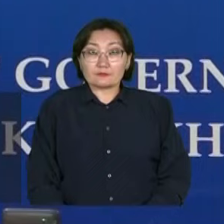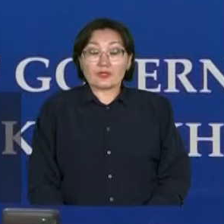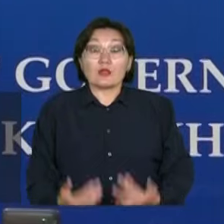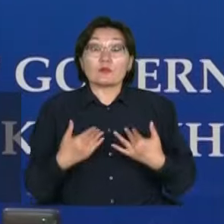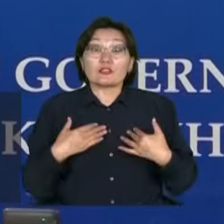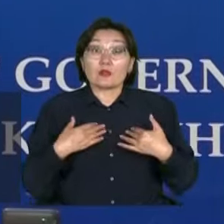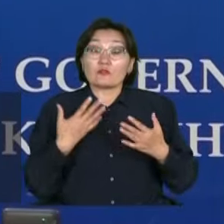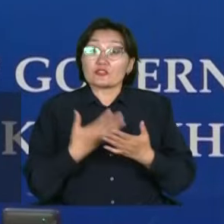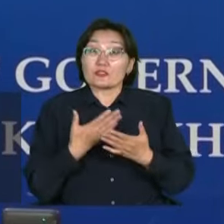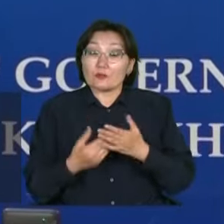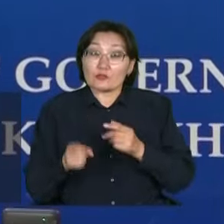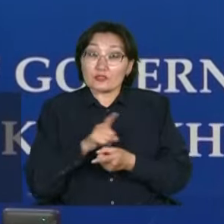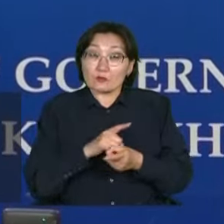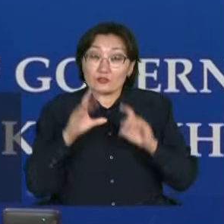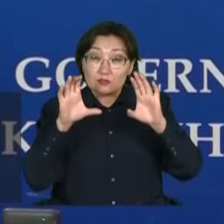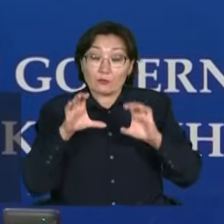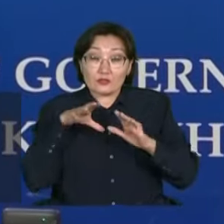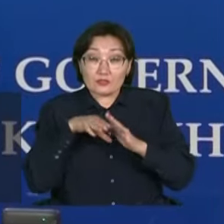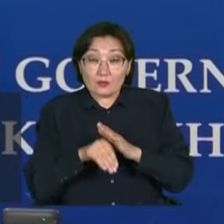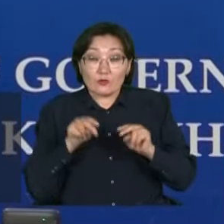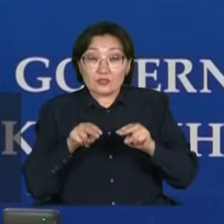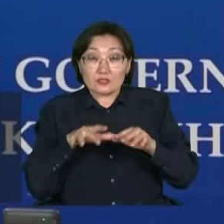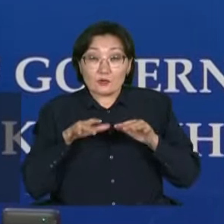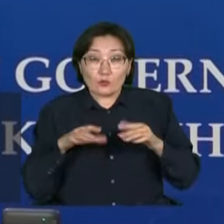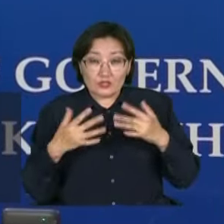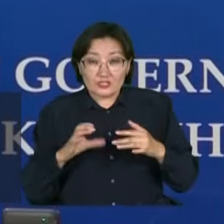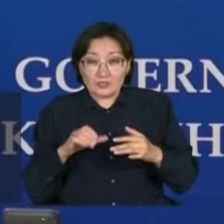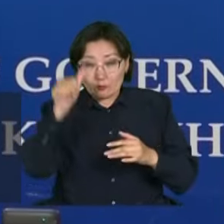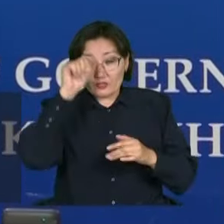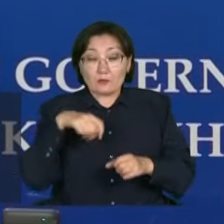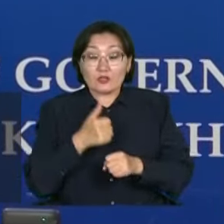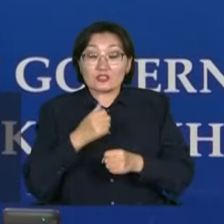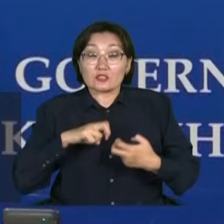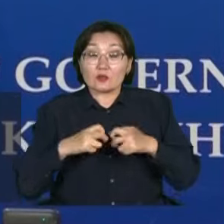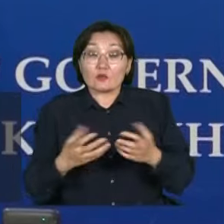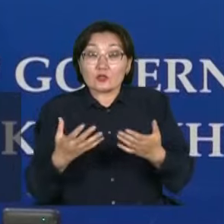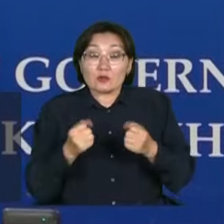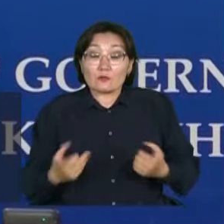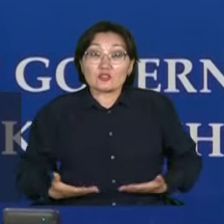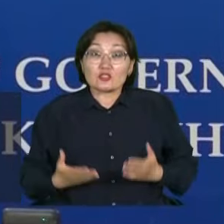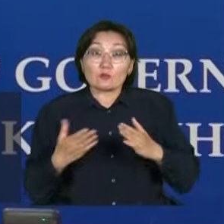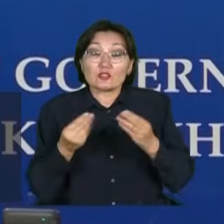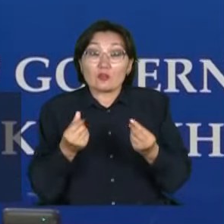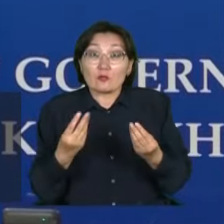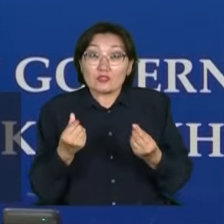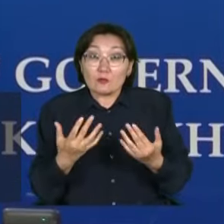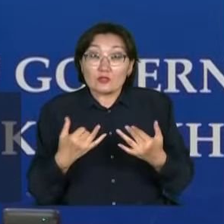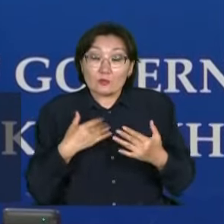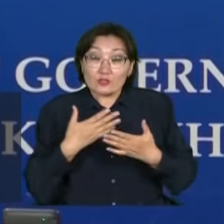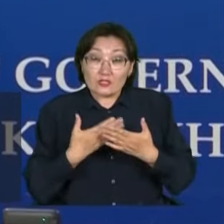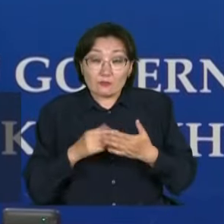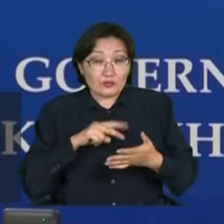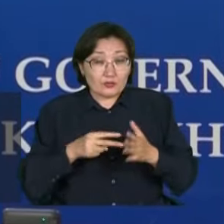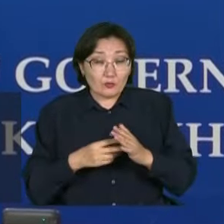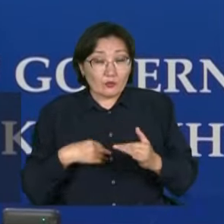По нашим прогнозам, изменения в закон мы внесем в парламент уже с сентября. Основная проблема – получение жилищных выплат. По нашему прогнозу и